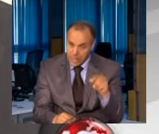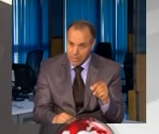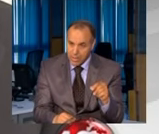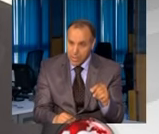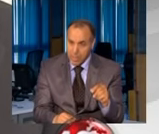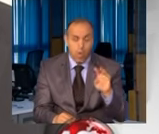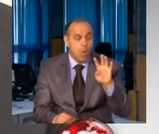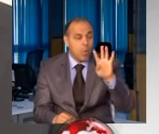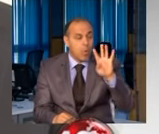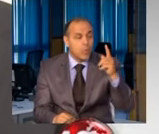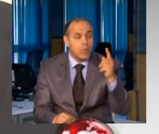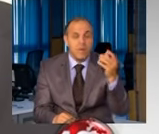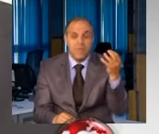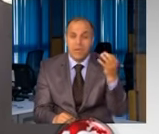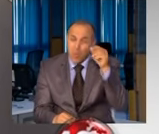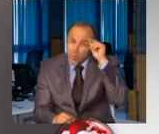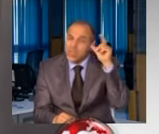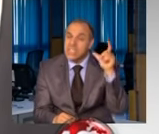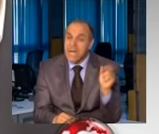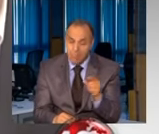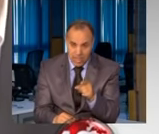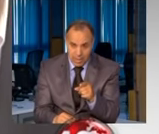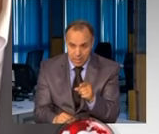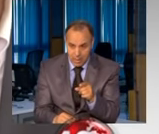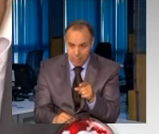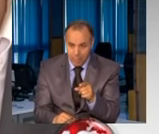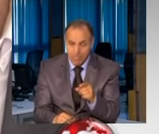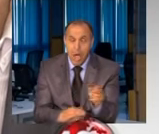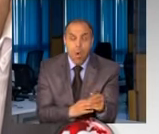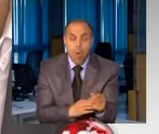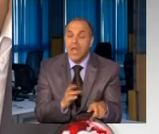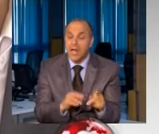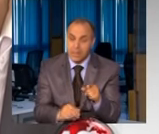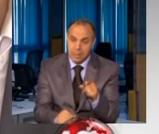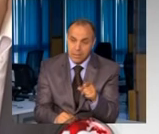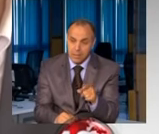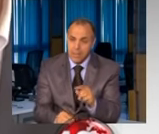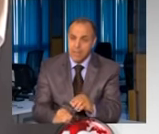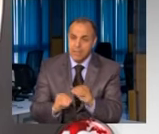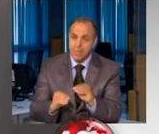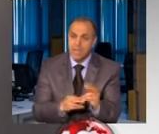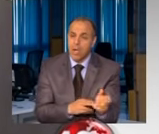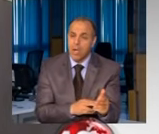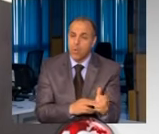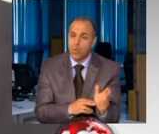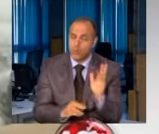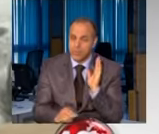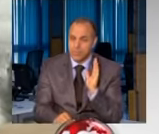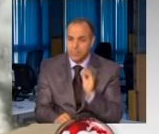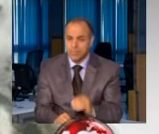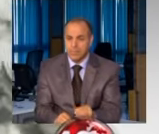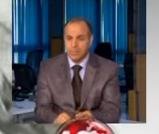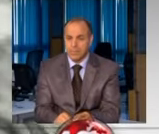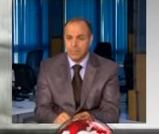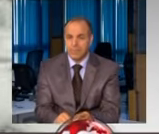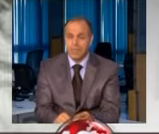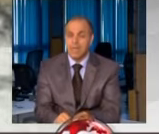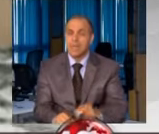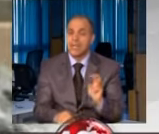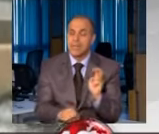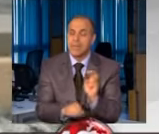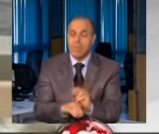يمثل 41% من إنتاج الوطني لتربية الأحياء المائية. ويبقى